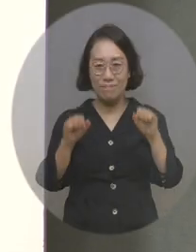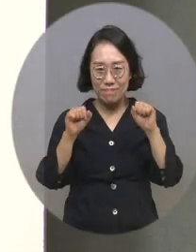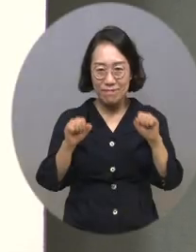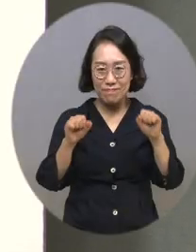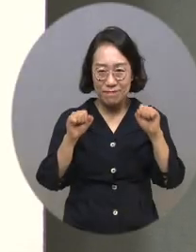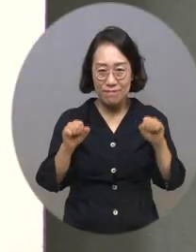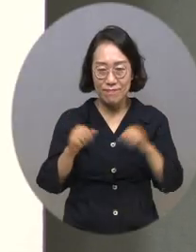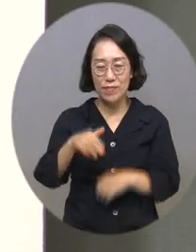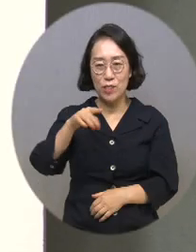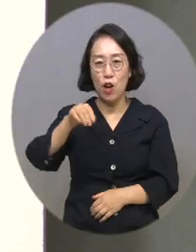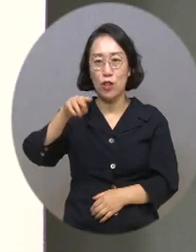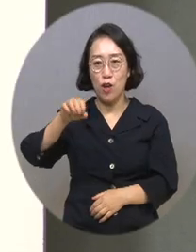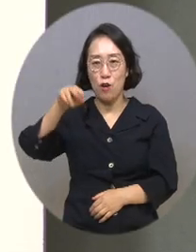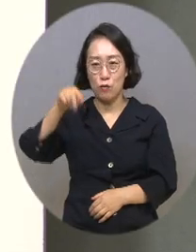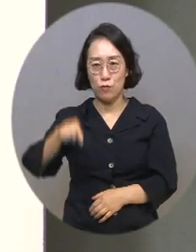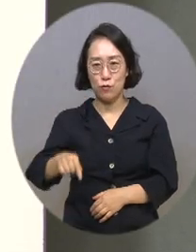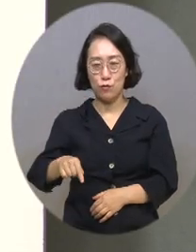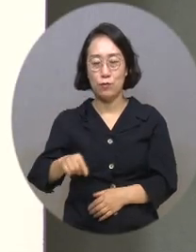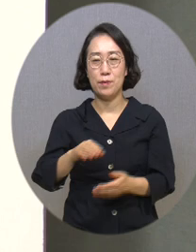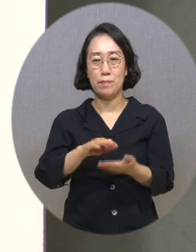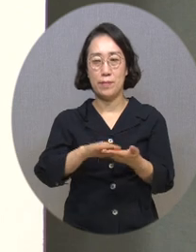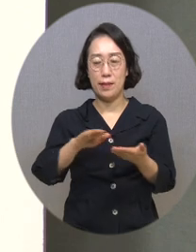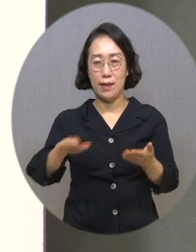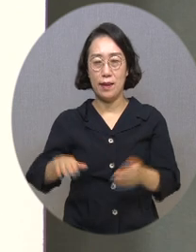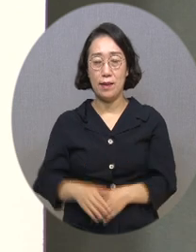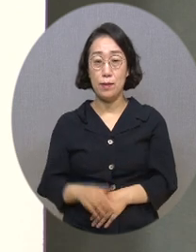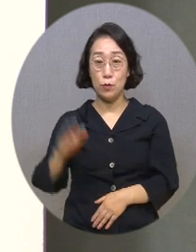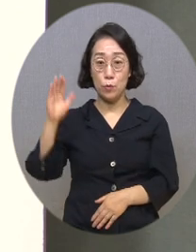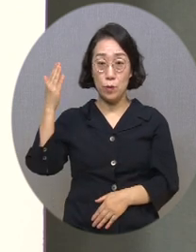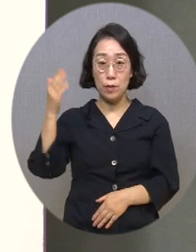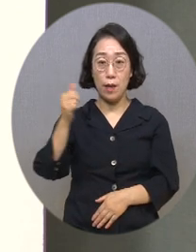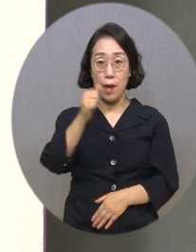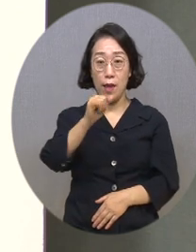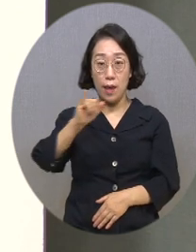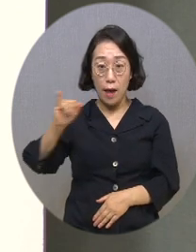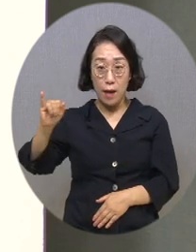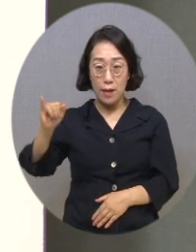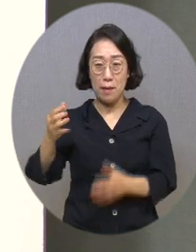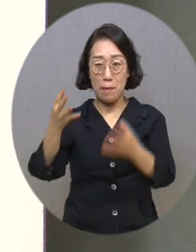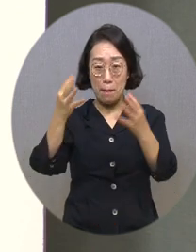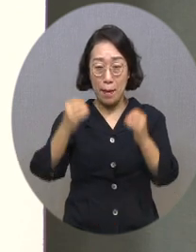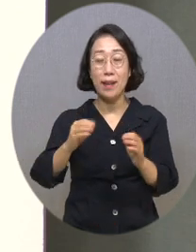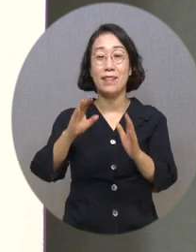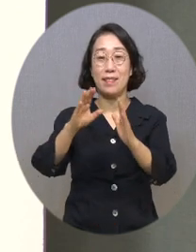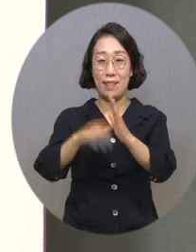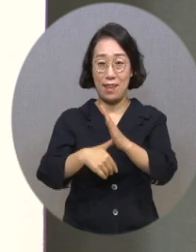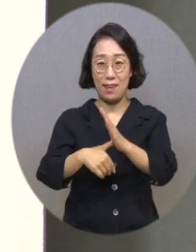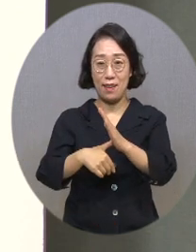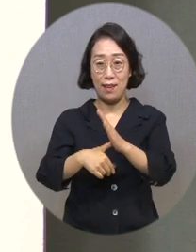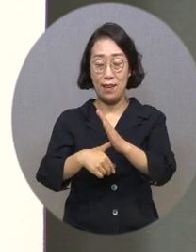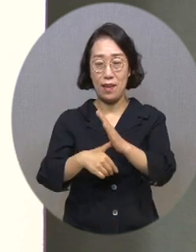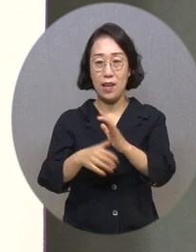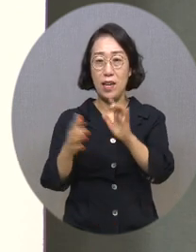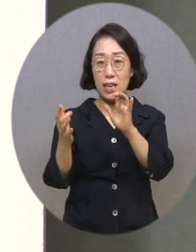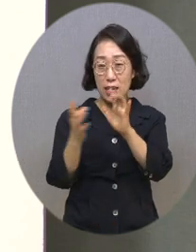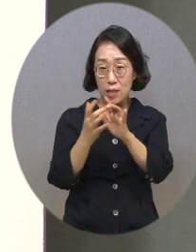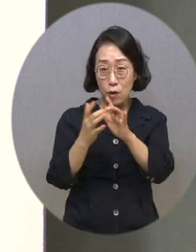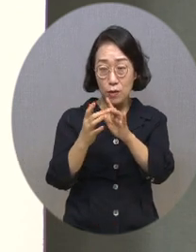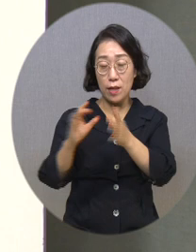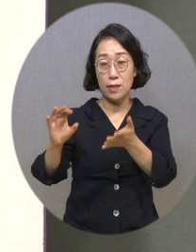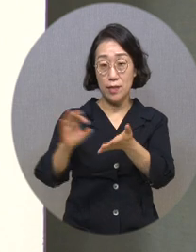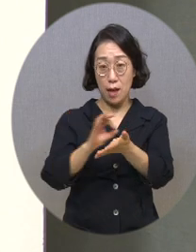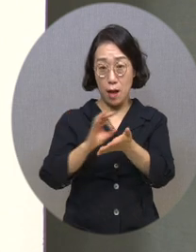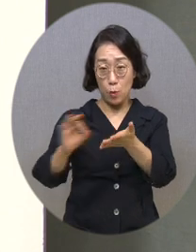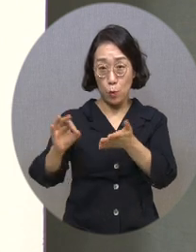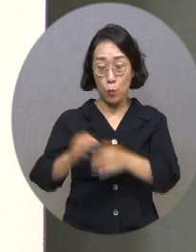안녕하십니까. 정경수입니다. 요즘은 AI 시대라고 그러죠. 그래서 우리가 인터넷을 통해서